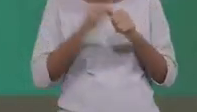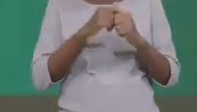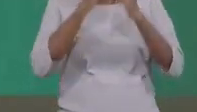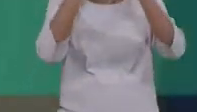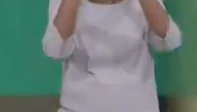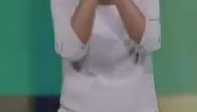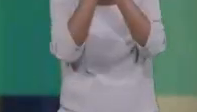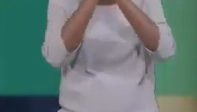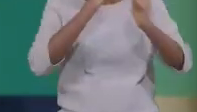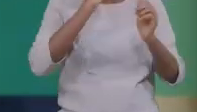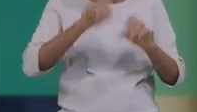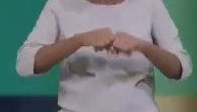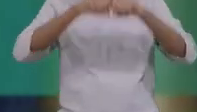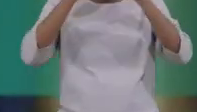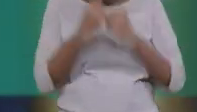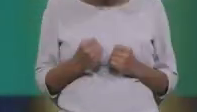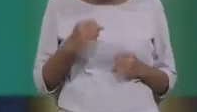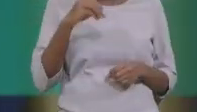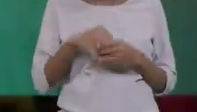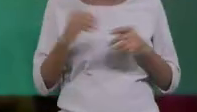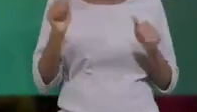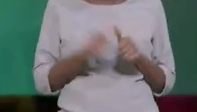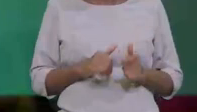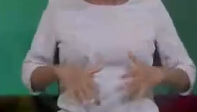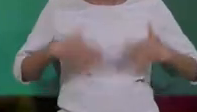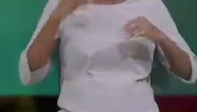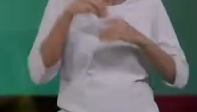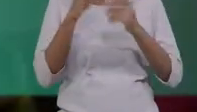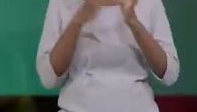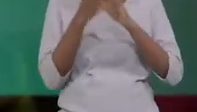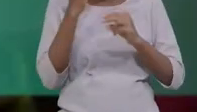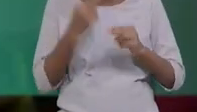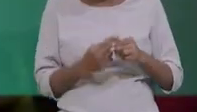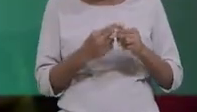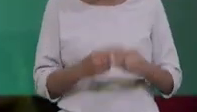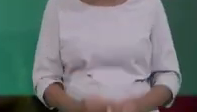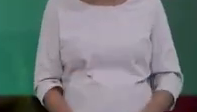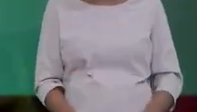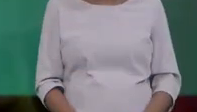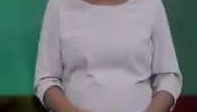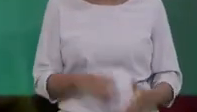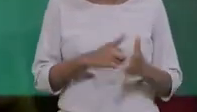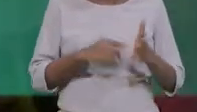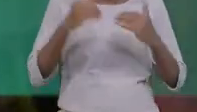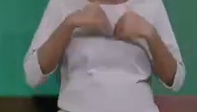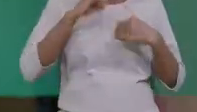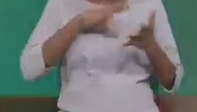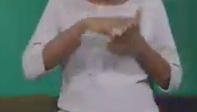toujours, tout lien soit brisé de chaque vie au nom de Jésus.